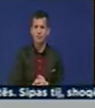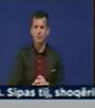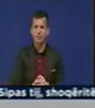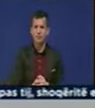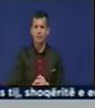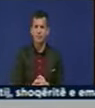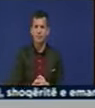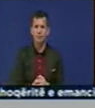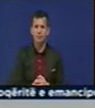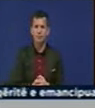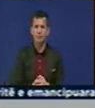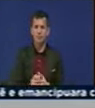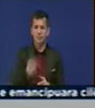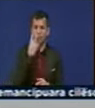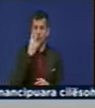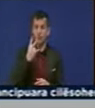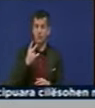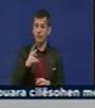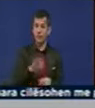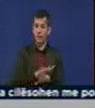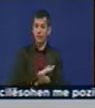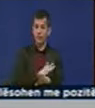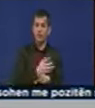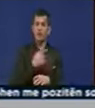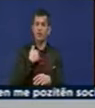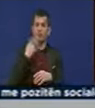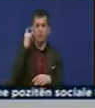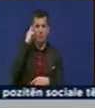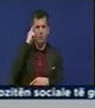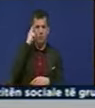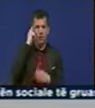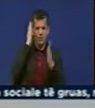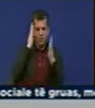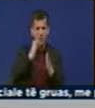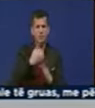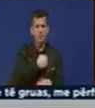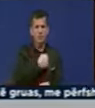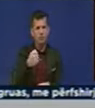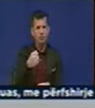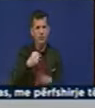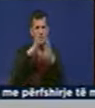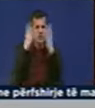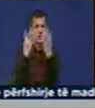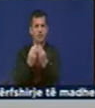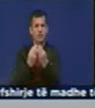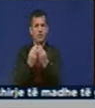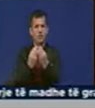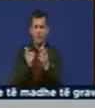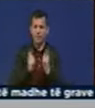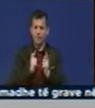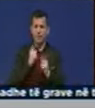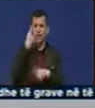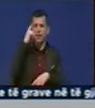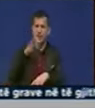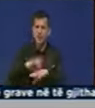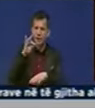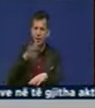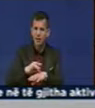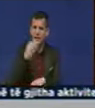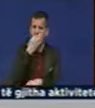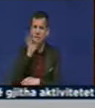Rjedhimisht, për një qenje të tillë, besoj fuqishëm që pritshmëritë duhet të jenë më të mëdha, për ide dhe vendime